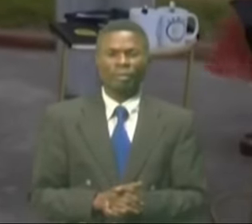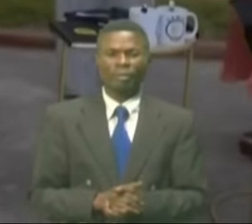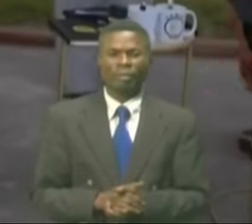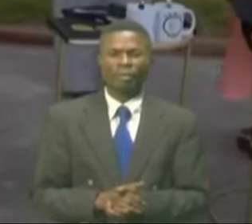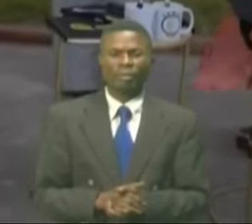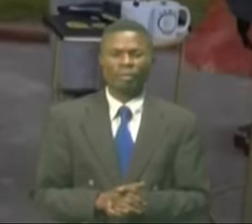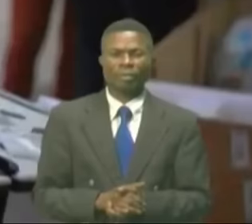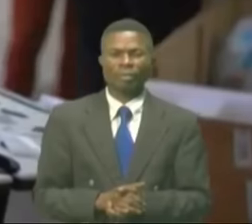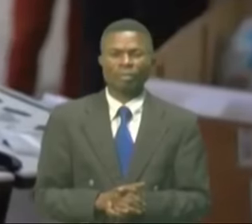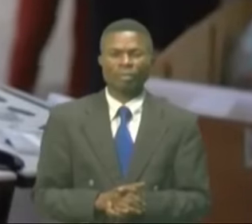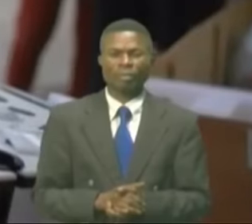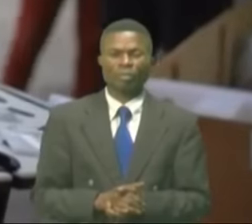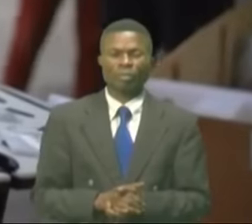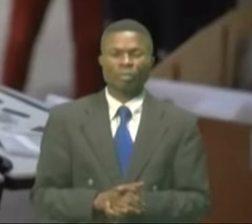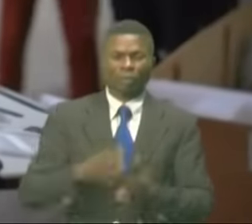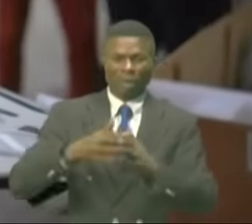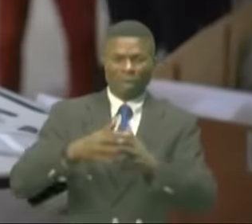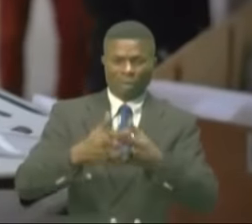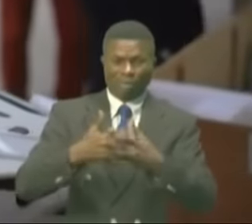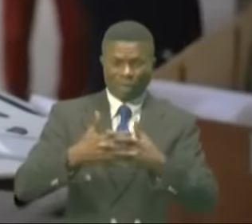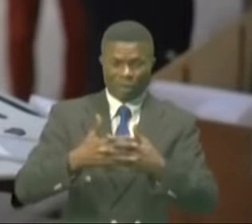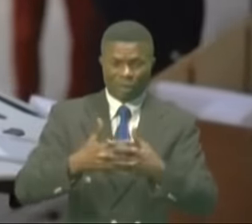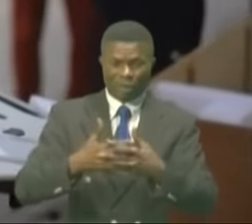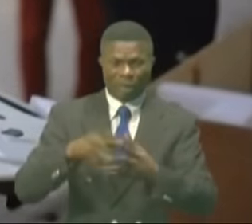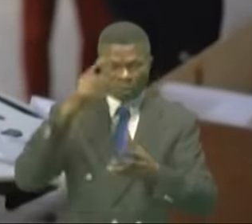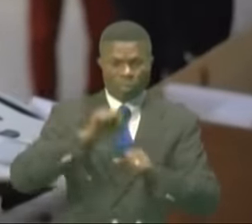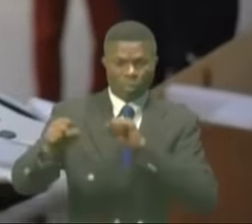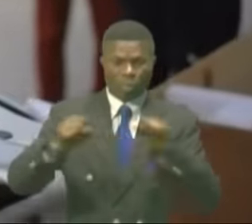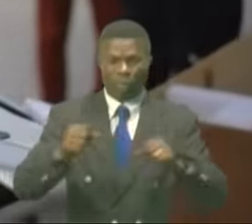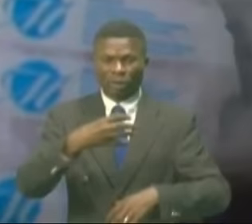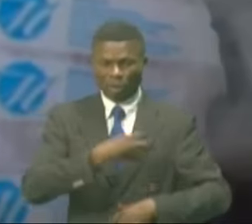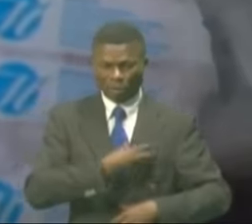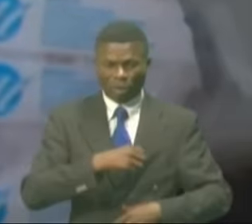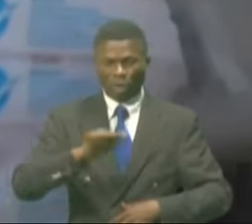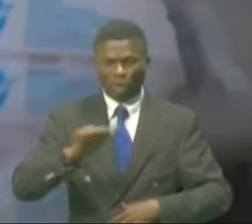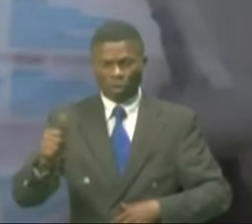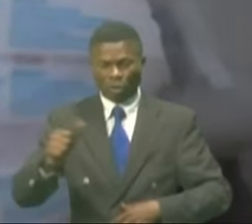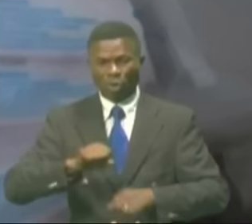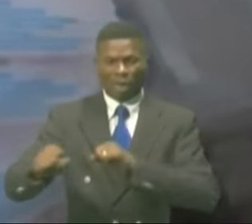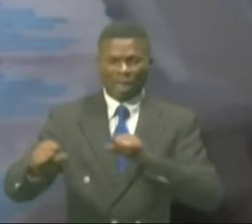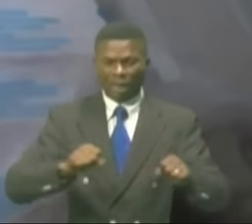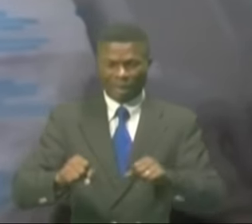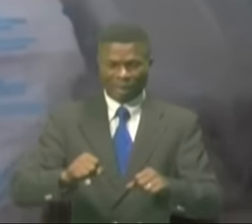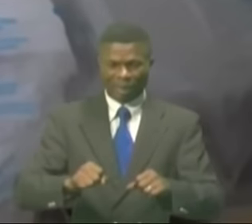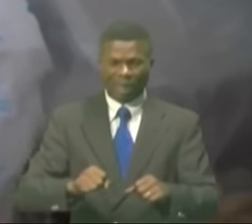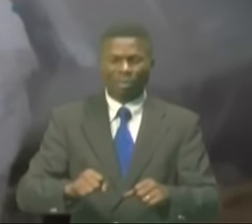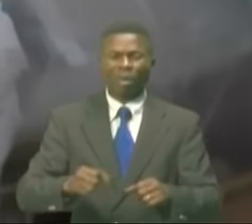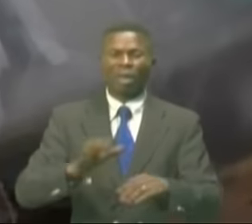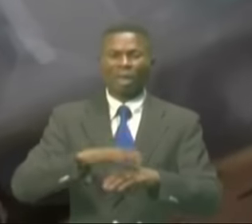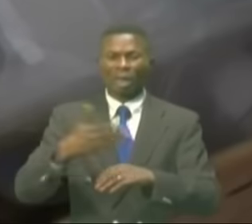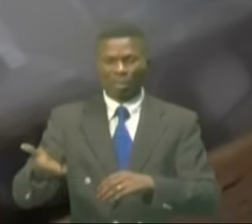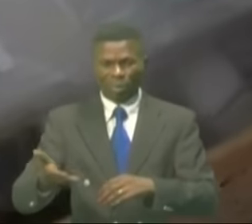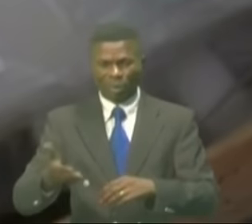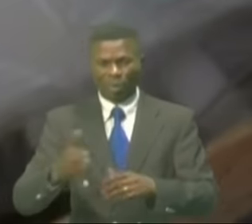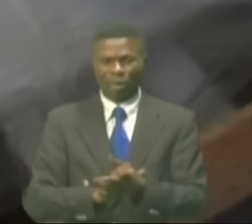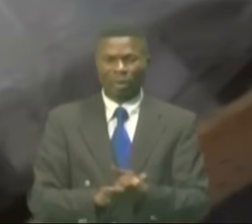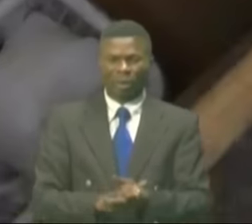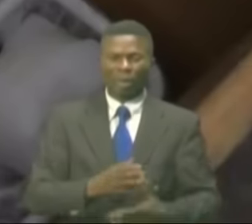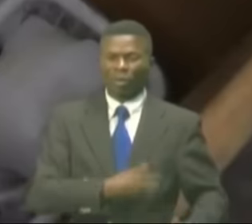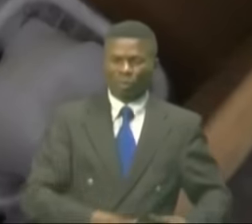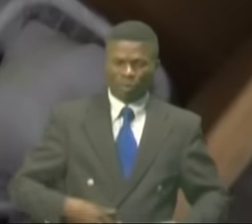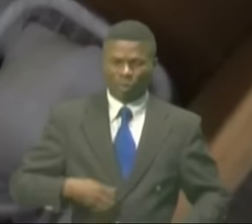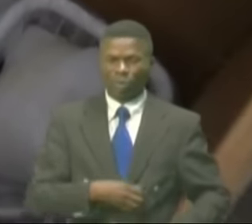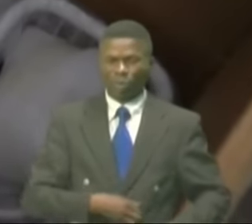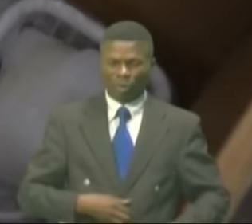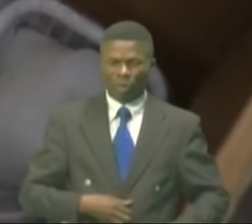Un appareil d'échographie cardiaque et abdominale, un autre pour le dialyse et un dernier pour l'endoscopie digestive.